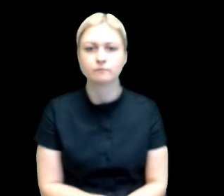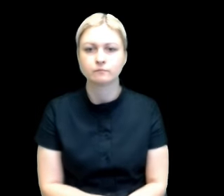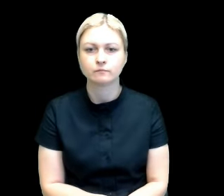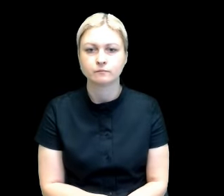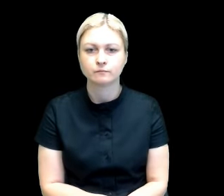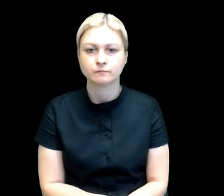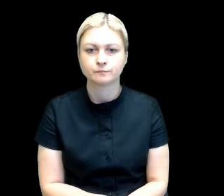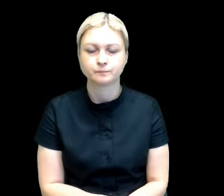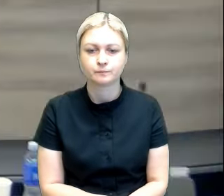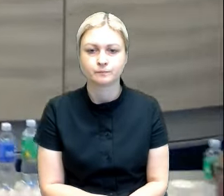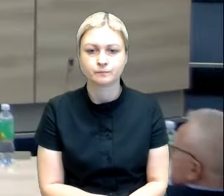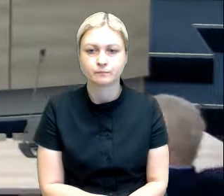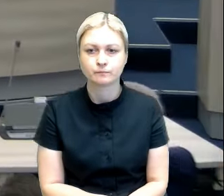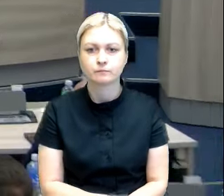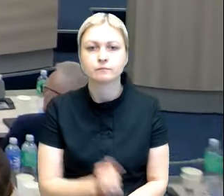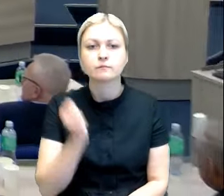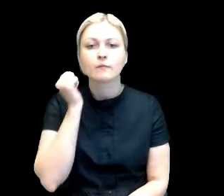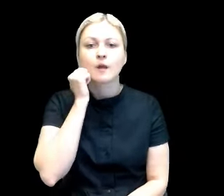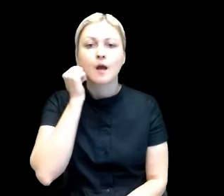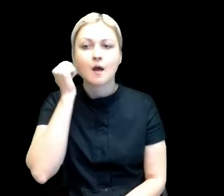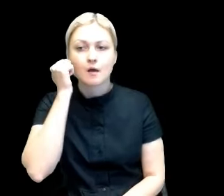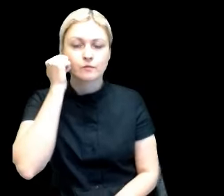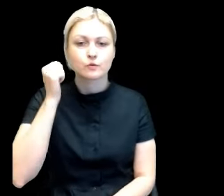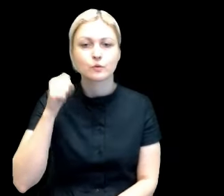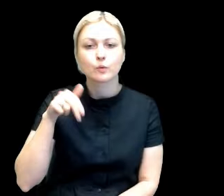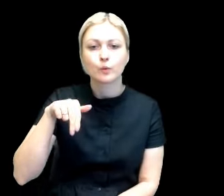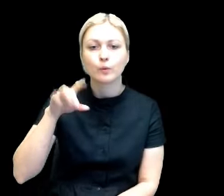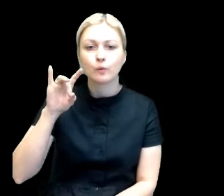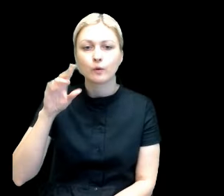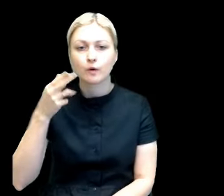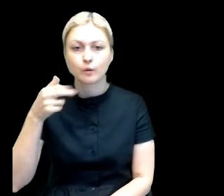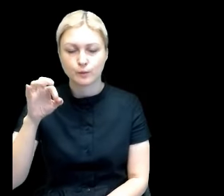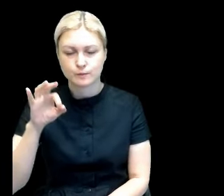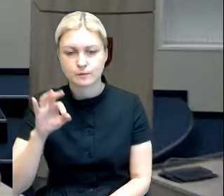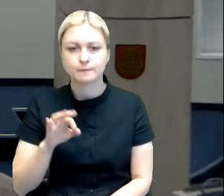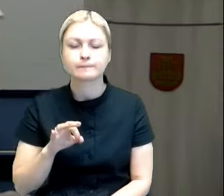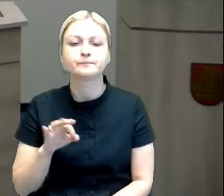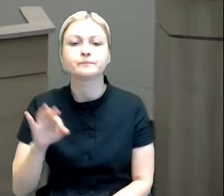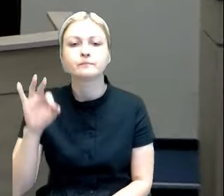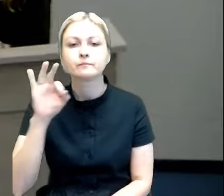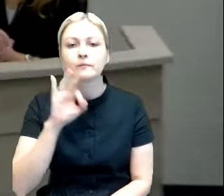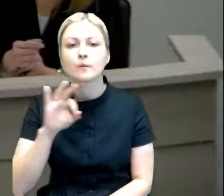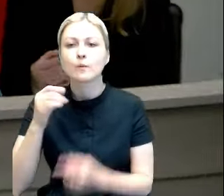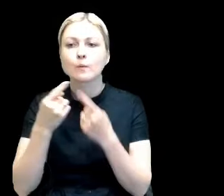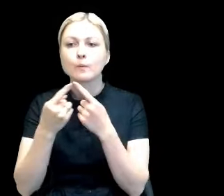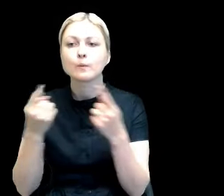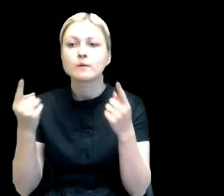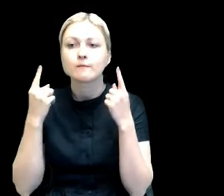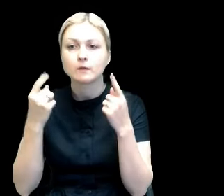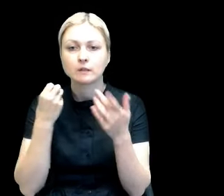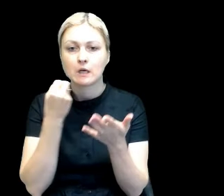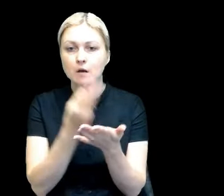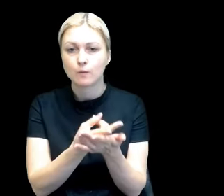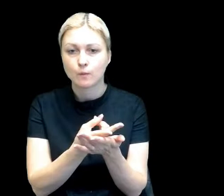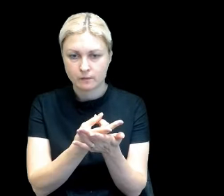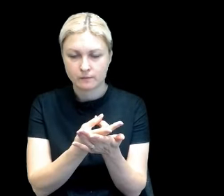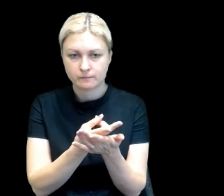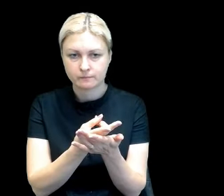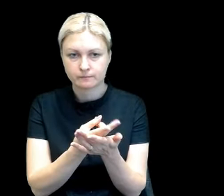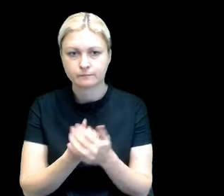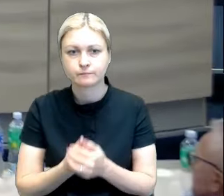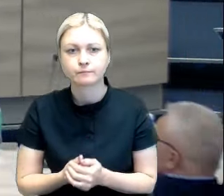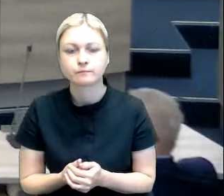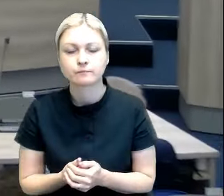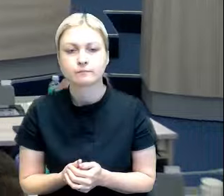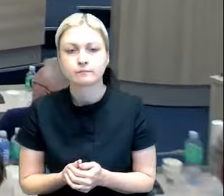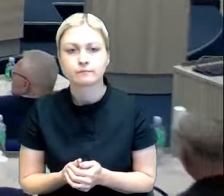sąrašo ačiū ugniau mere buvo kalba apie universiteto ligoninę bet savivaldos pagrind viena iš